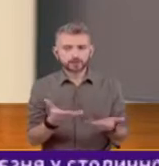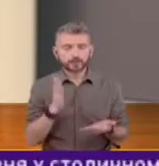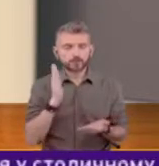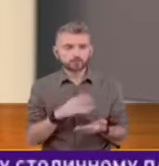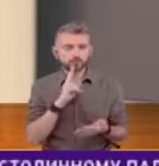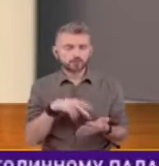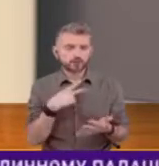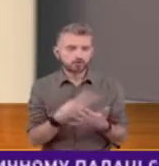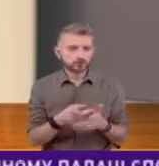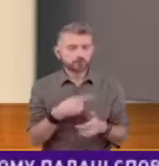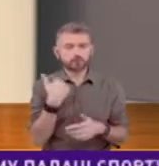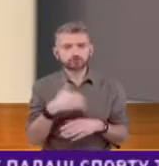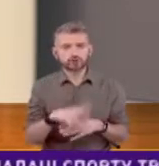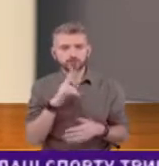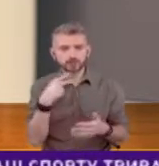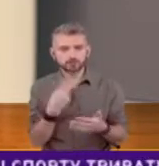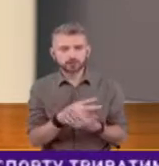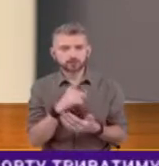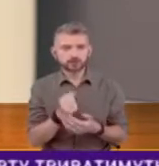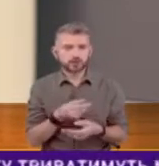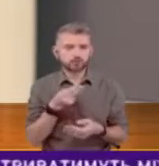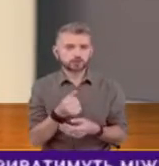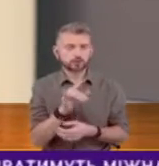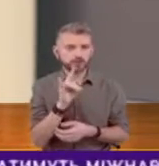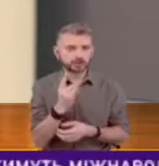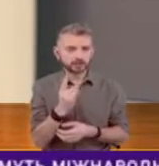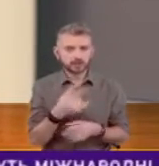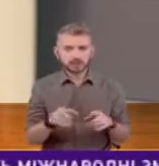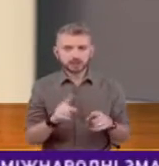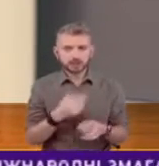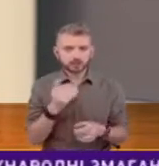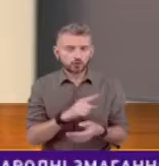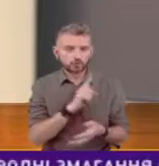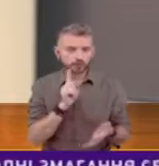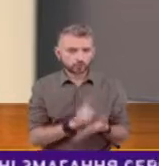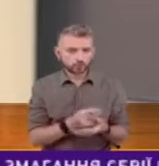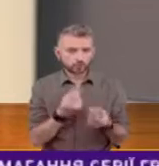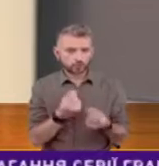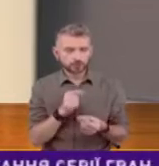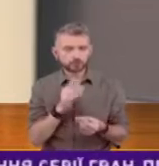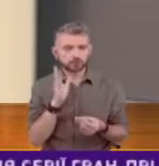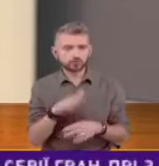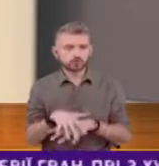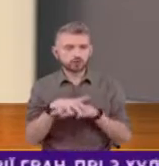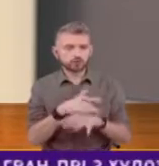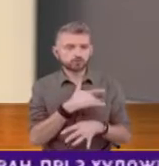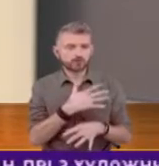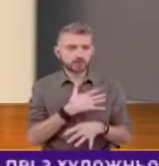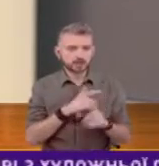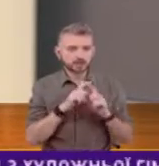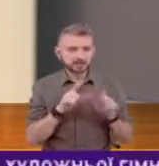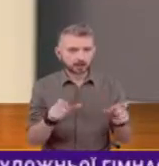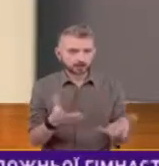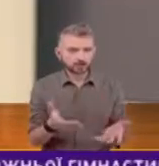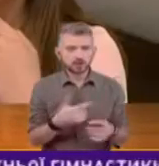будуть передбачені або вже передбачені за оплату дитині, це ж її обов'язкові кошти, вони будуть надходити і в приватний заклад. І, тобто